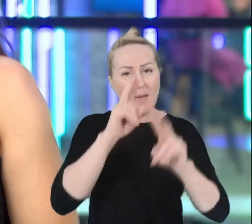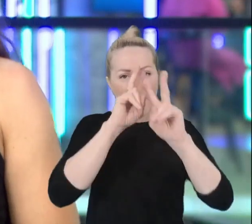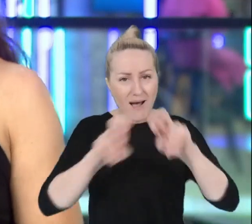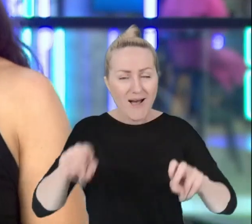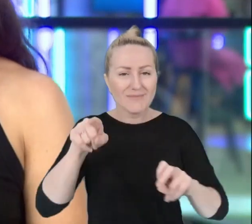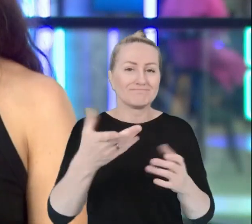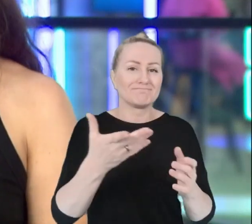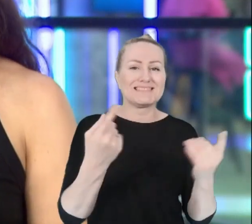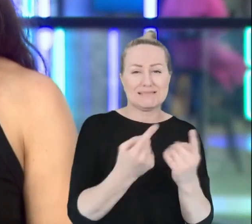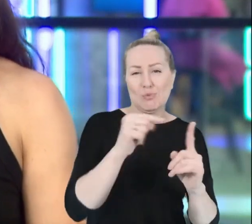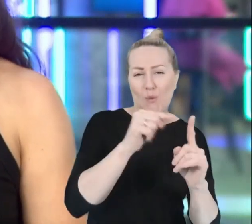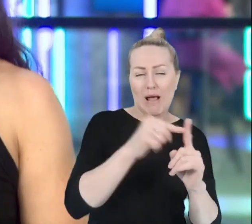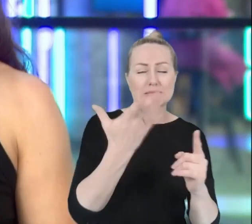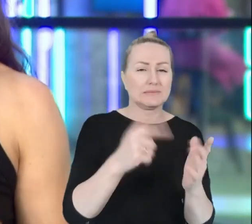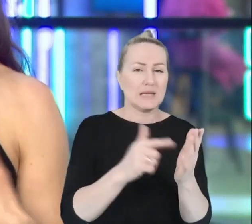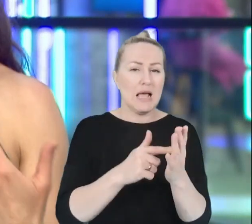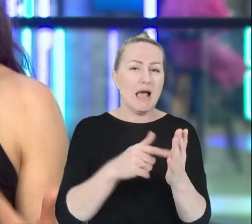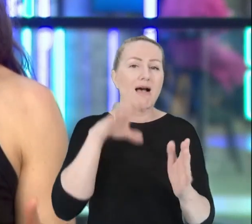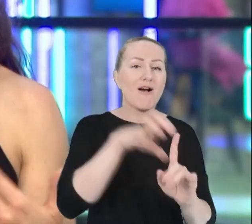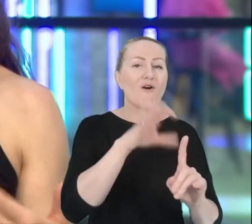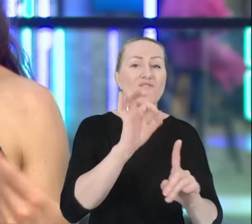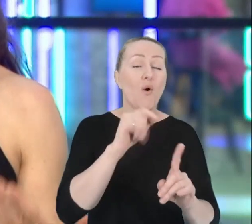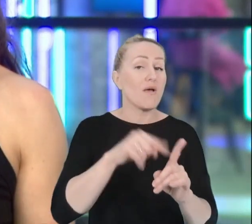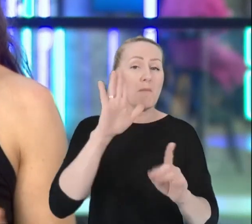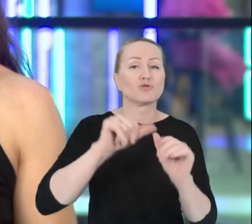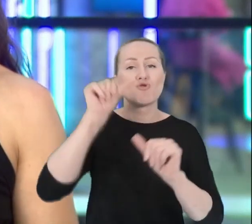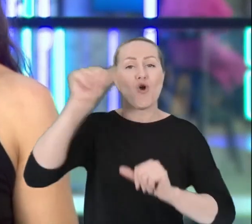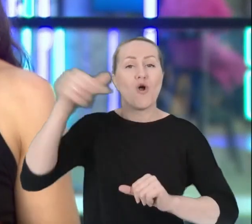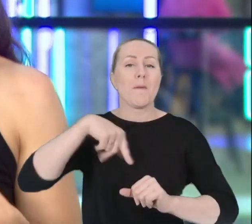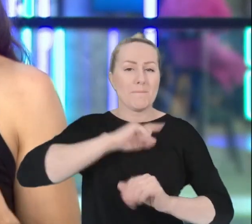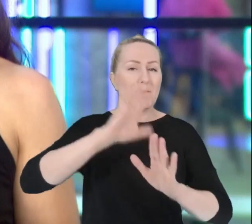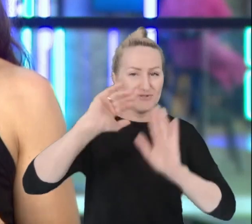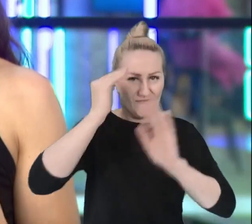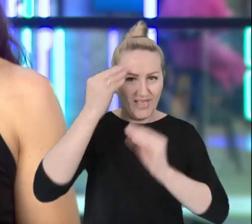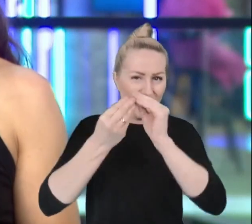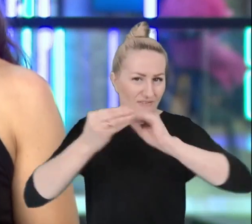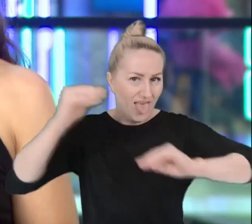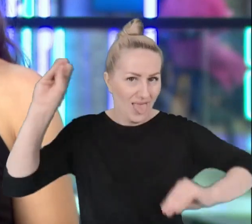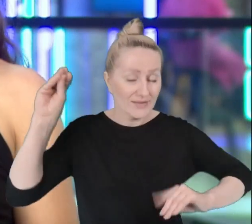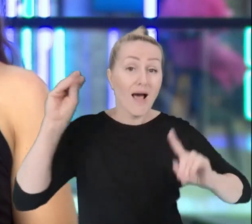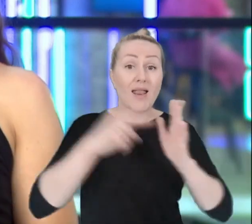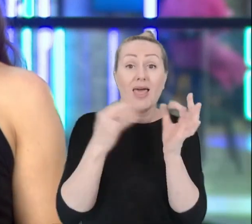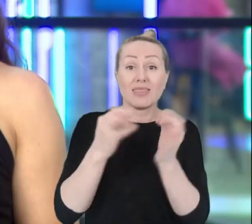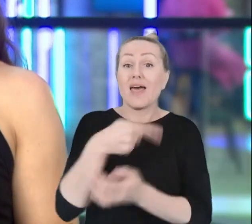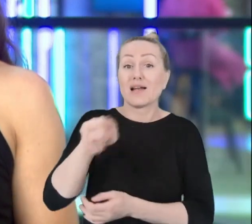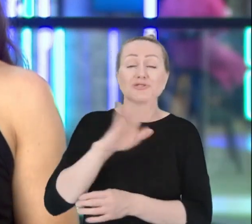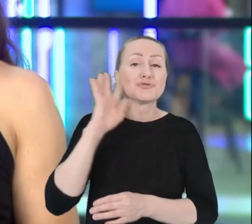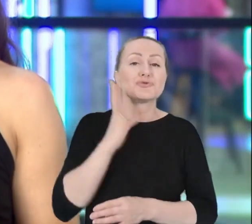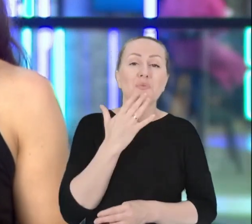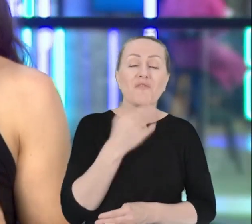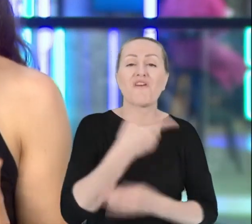pewnie będziemy wiedzieli z roku na rok coraz więcej, natomiast obecnie mówi się o tym, że na wypalenie zawodowe składają się